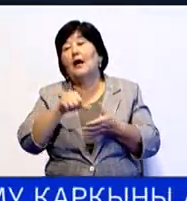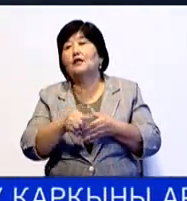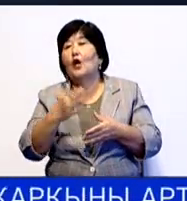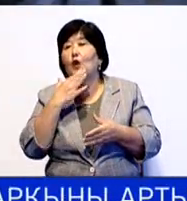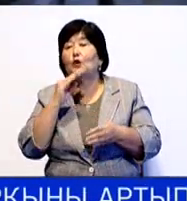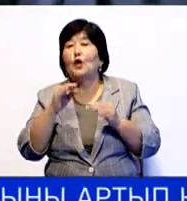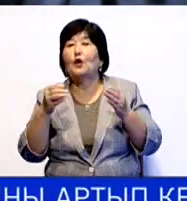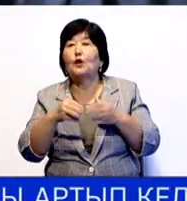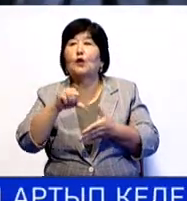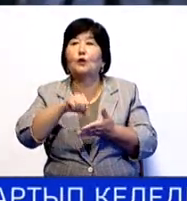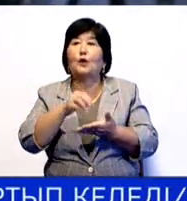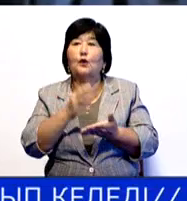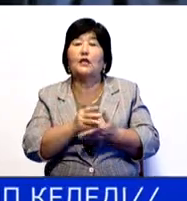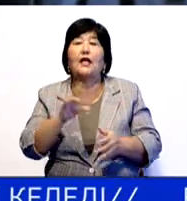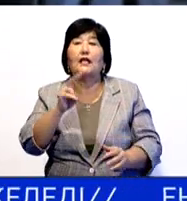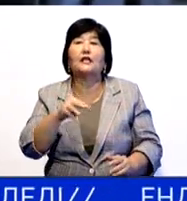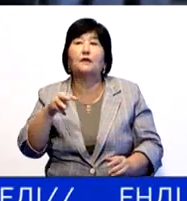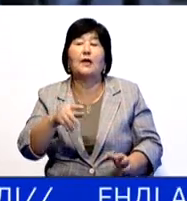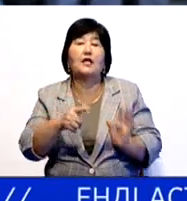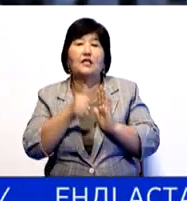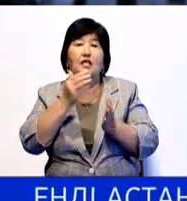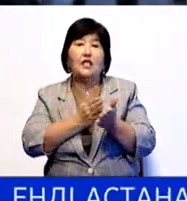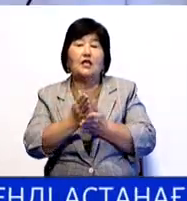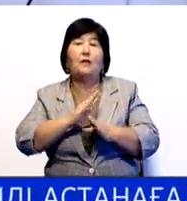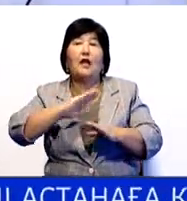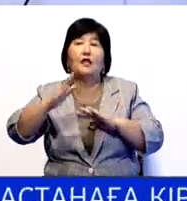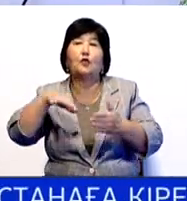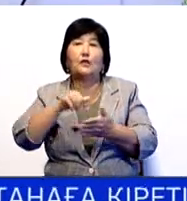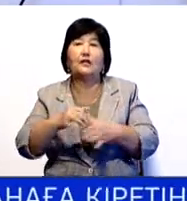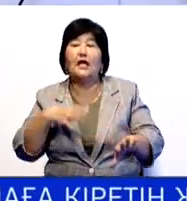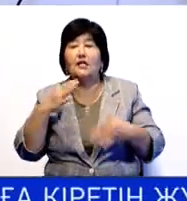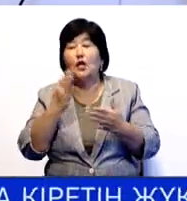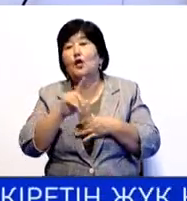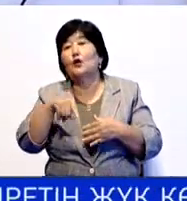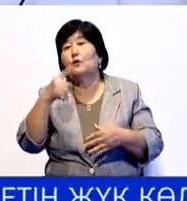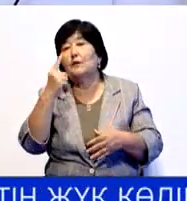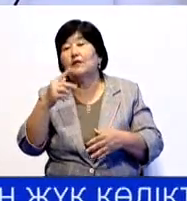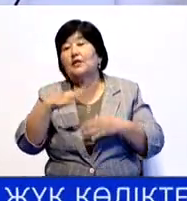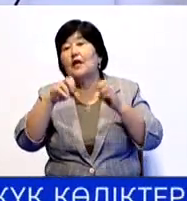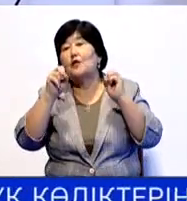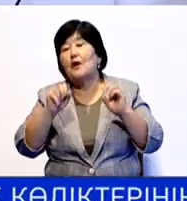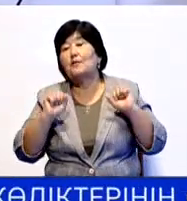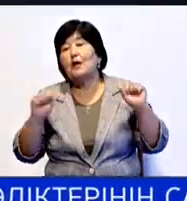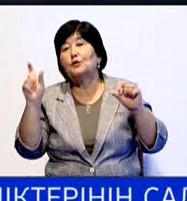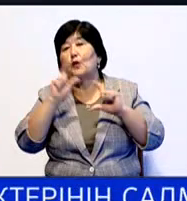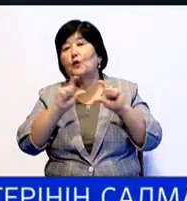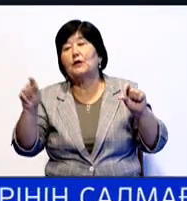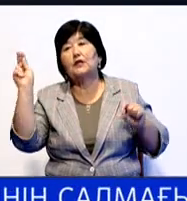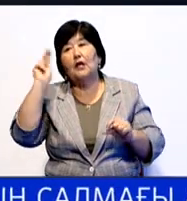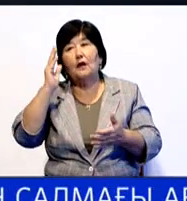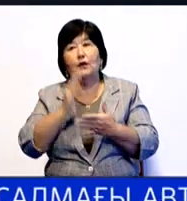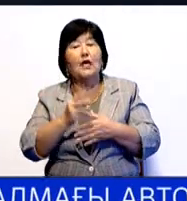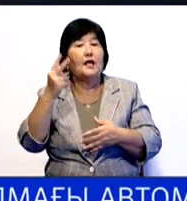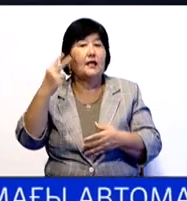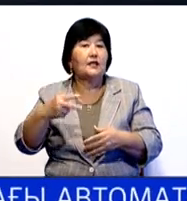құрама қатарында өнер көрсеткен Назерке Жаңаберген 7 жылдан бері таэквондомен шұғылданып келеді. Нөмірі бірінші мамандандырылған спорт мектебінде тәлім алады.